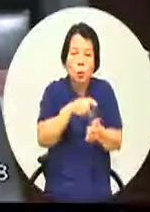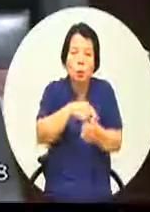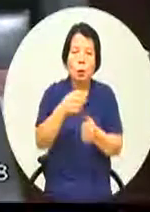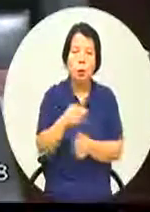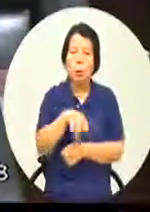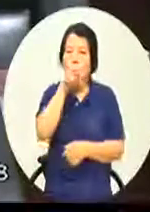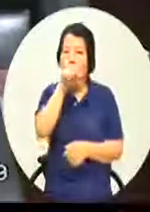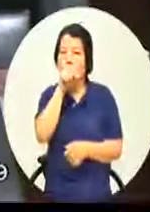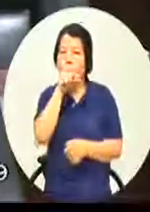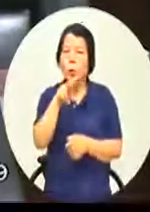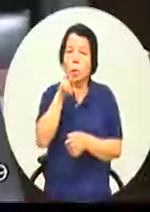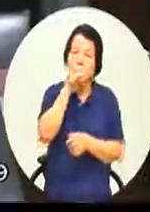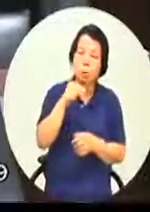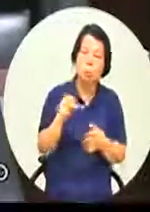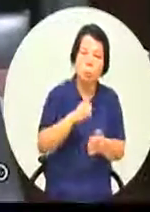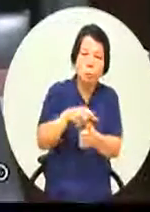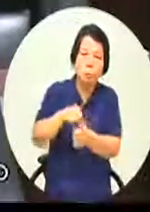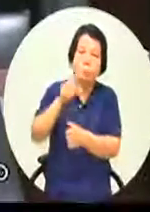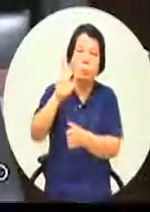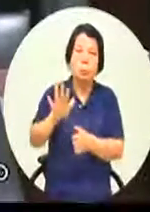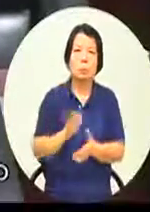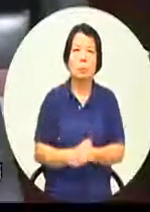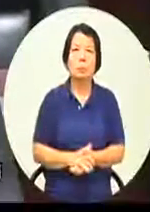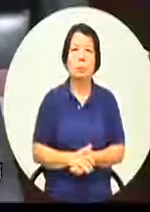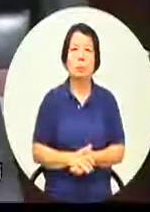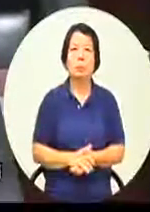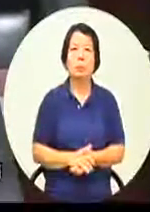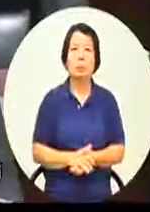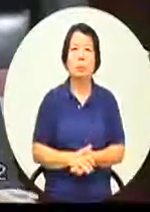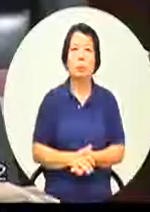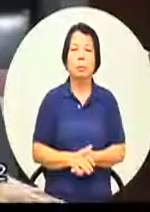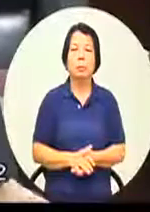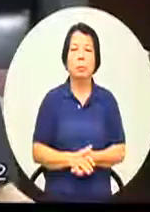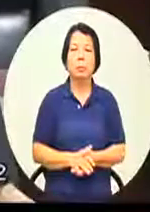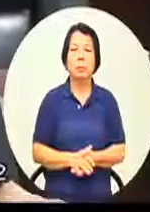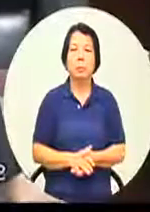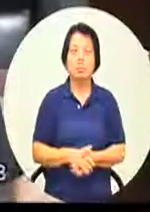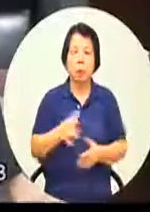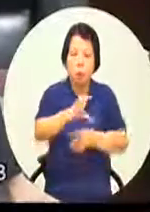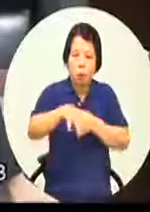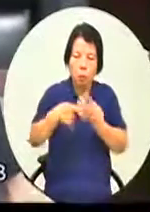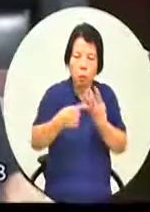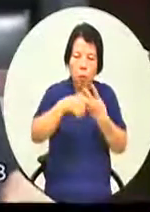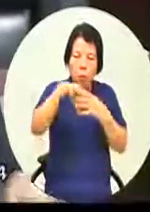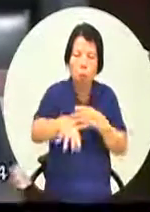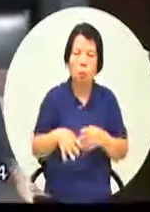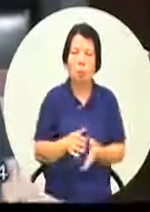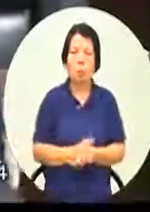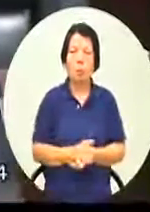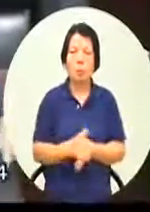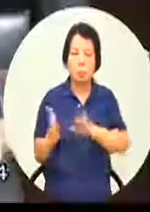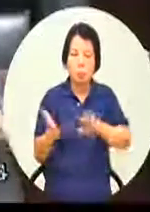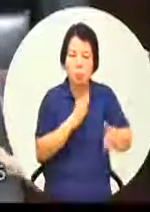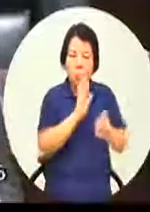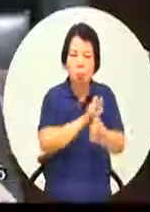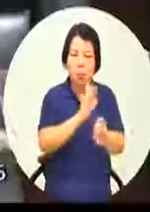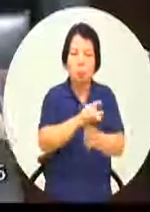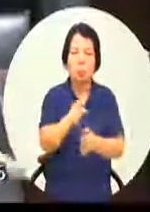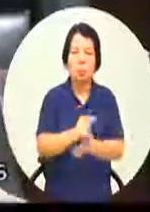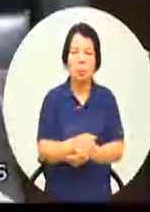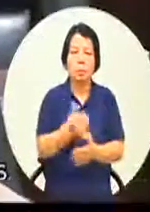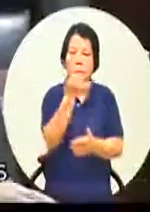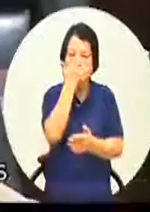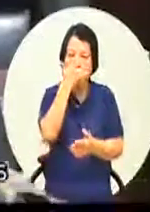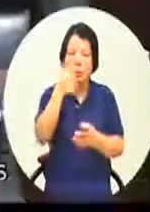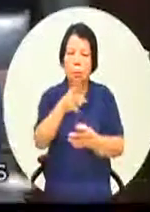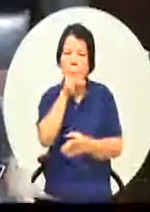鸭户、子官等等。好，那我特别要提的是说，其实我们农业局哦，除了在协助这些养猪场、